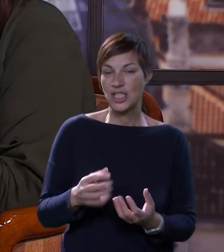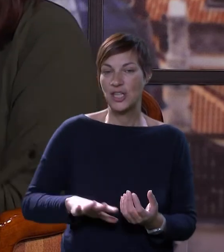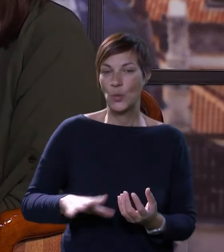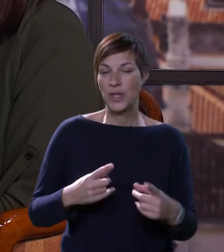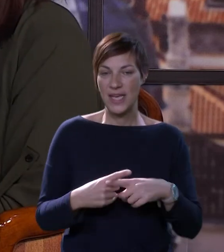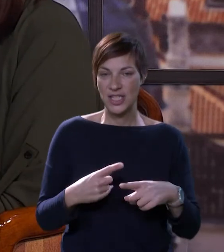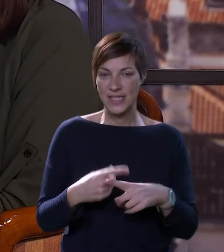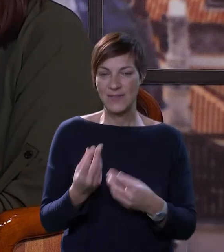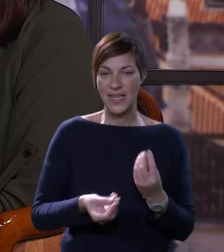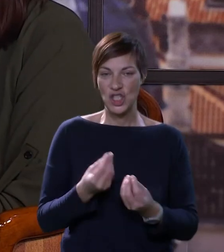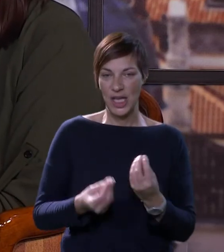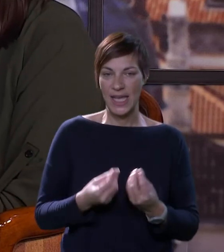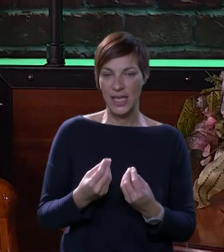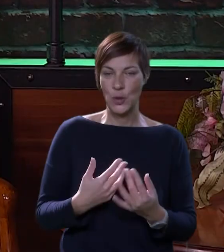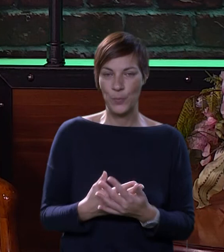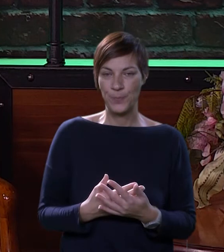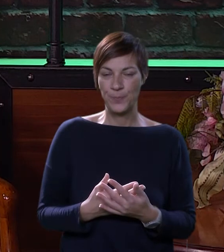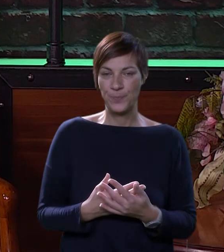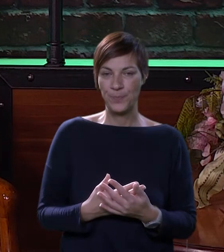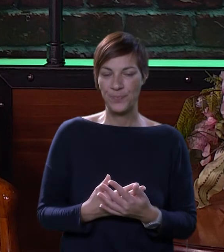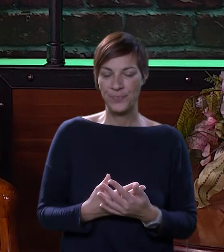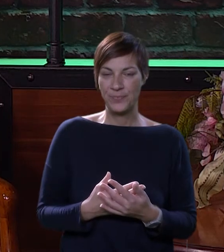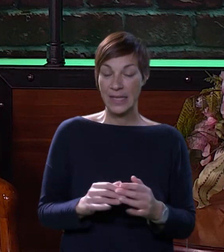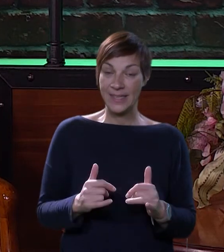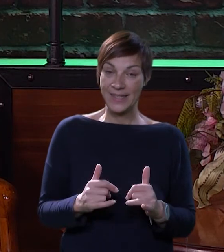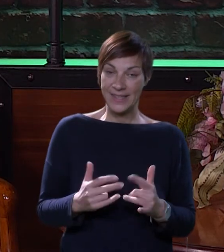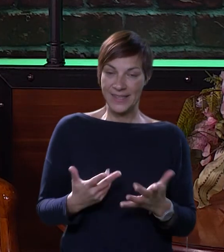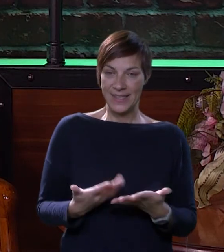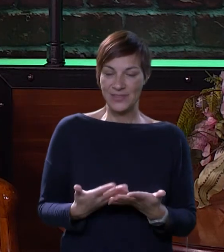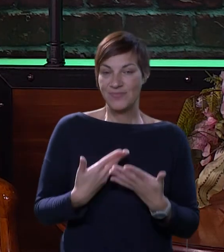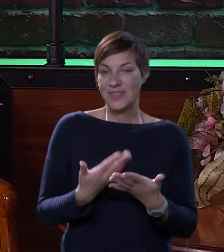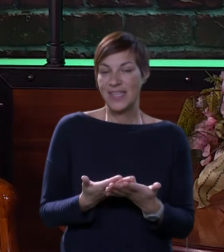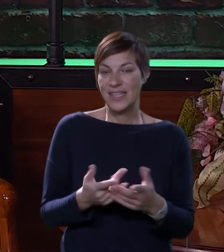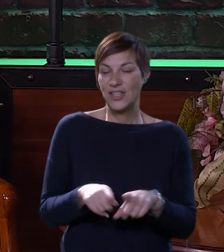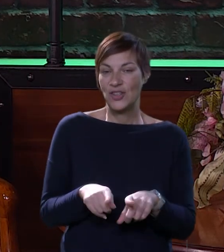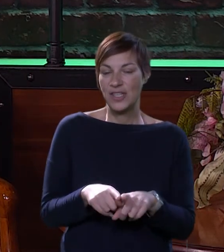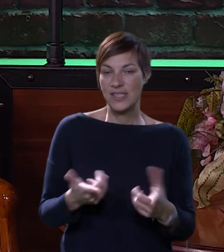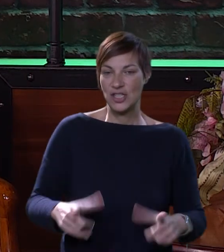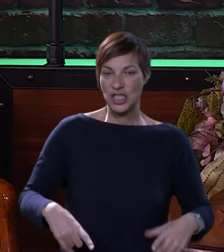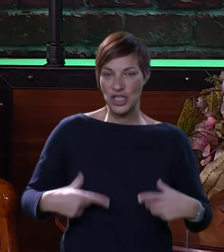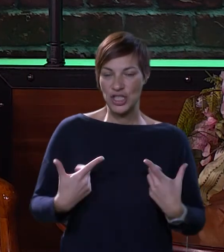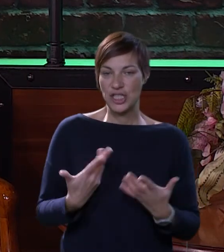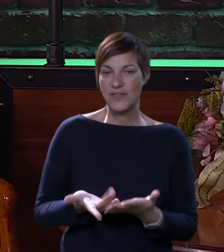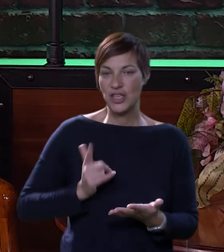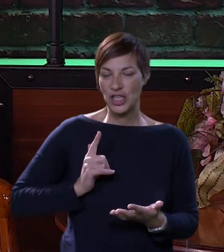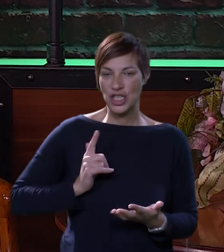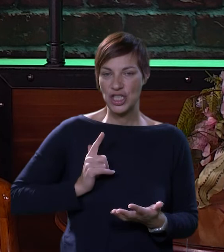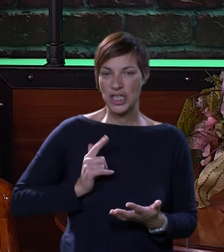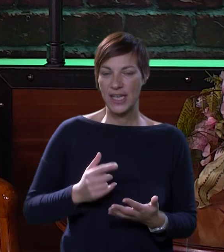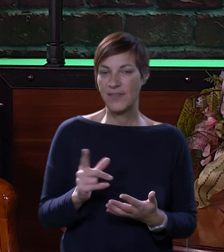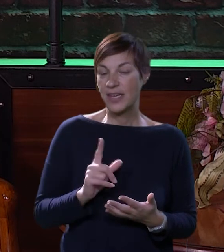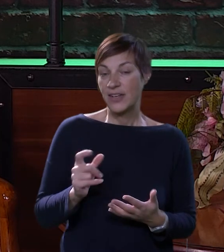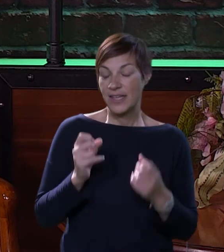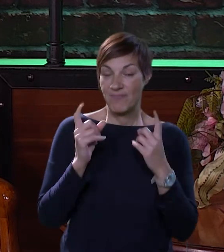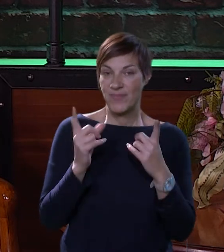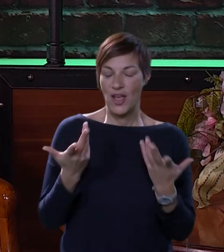dječje svađe i dječju igru? Da. I to isto je nešto što je životno i očekivano i